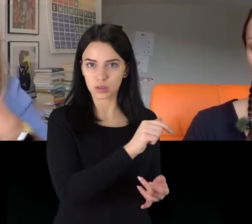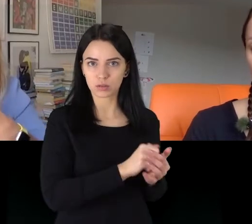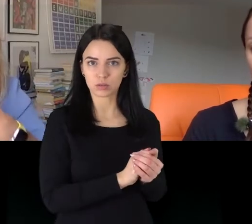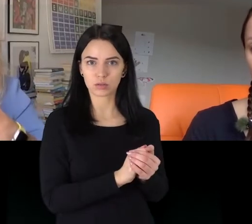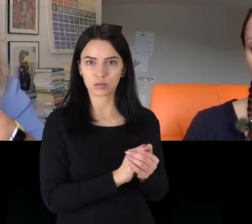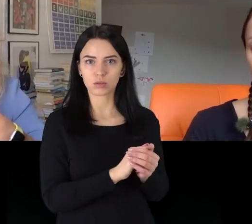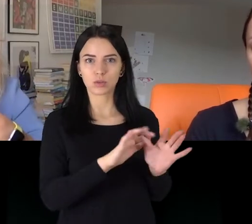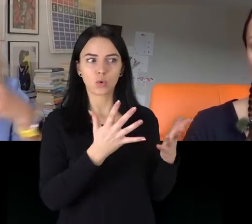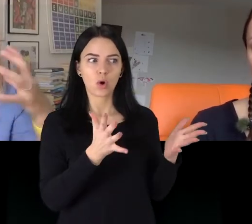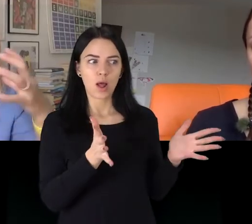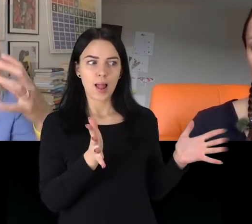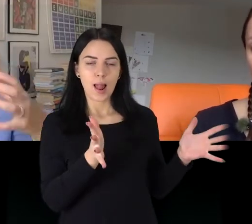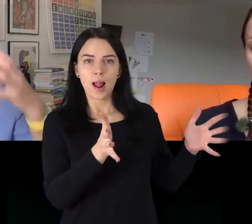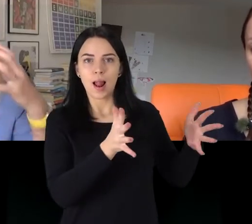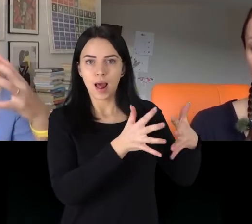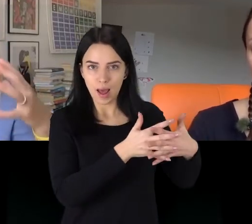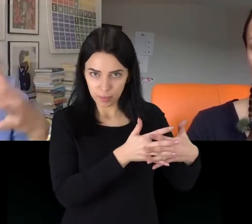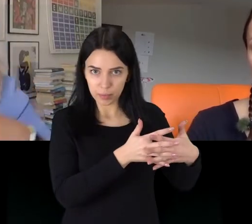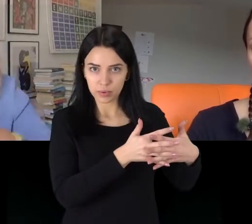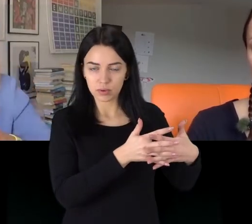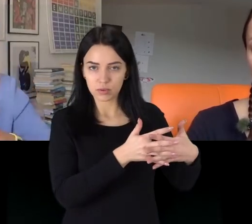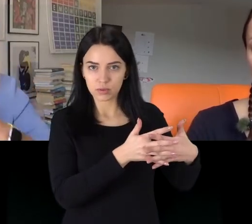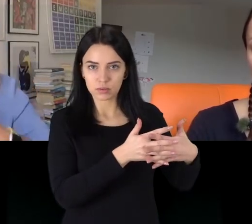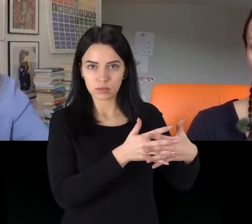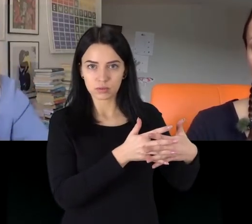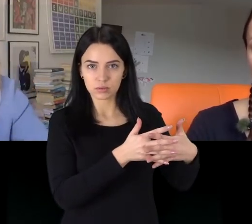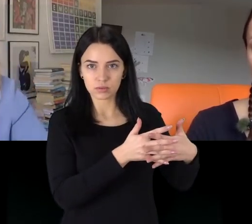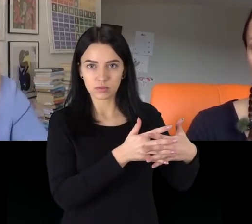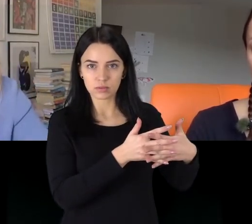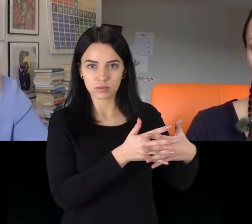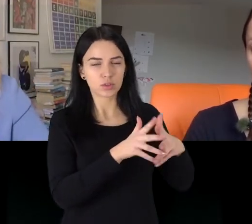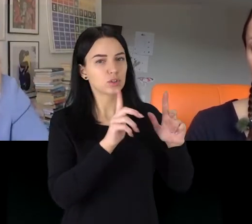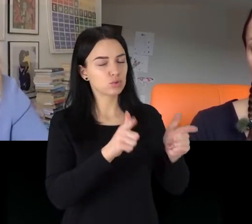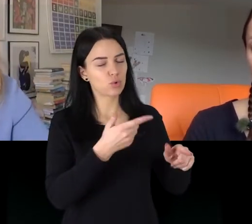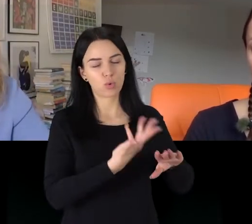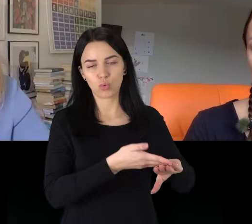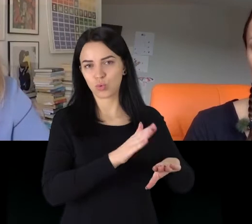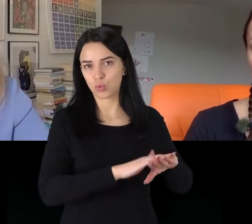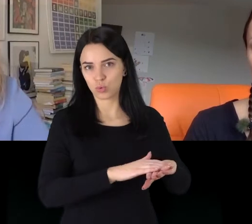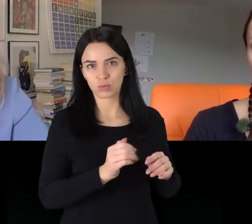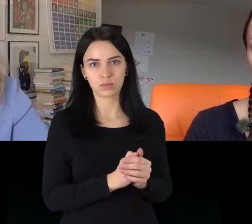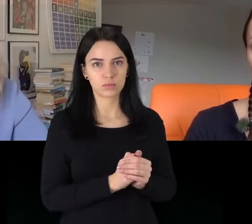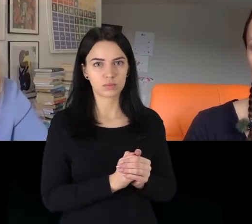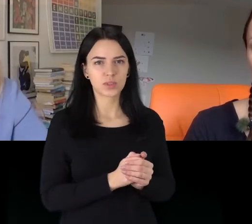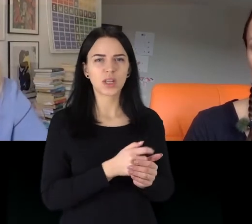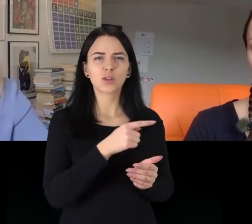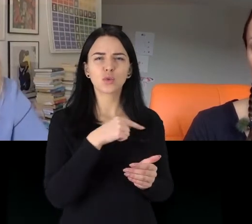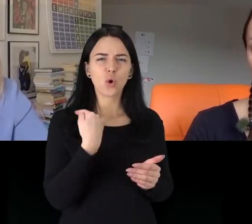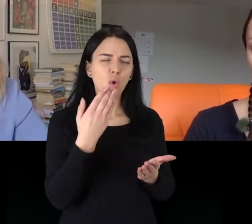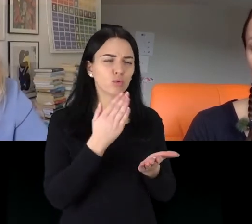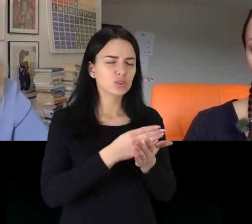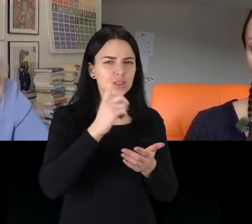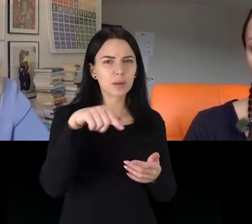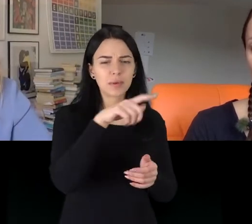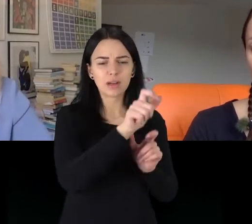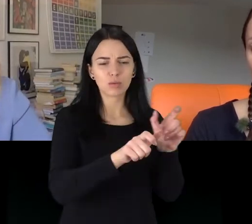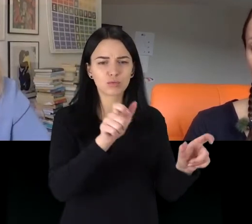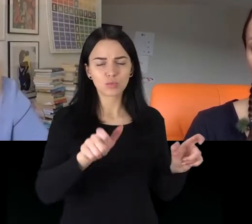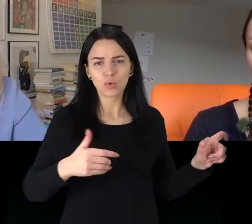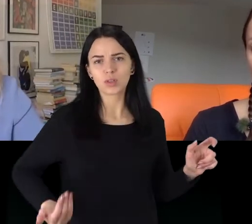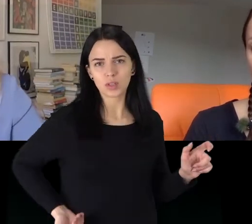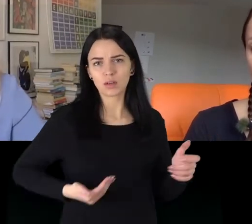ir sulieju tuos du darinius, tada tikrai labai sunku. Ir mes daugybę milijonai žmonių ir pragyvenam tokį